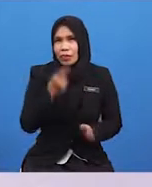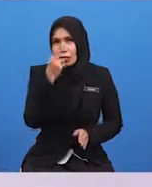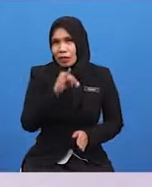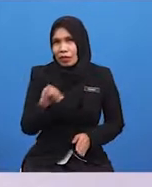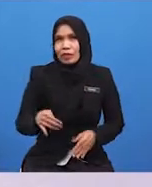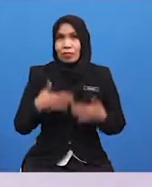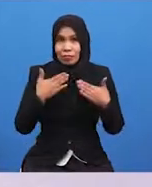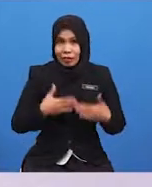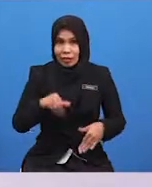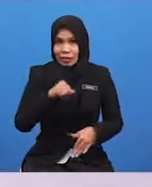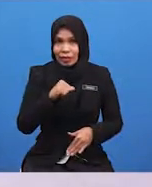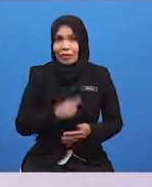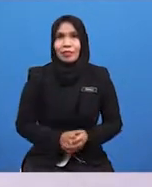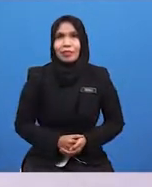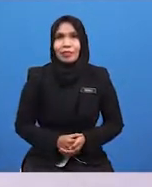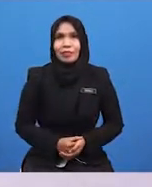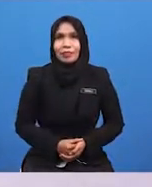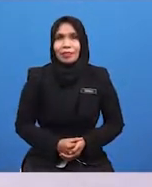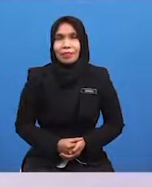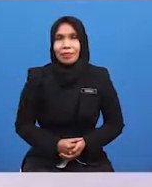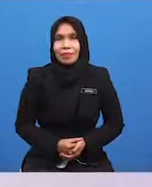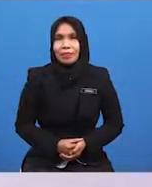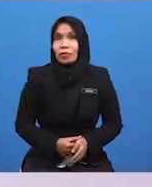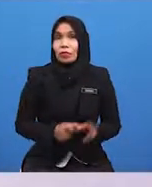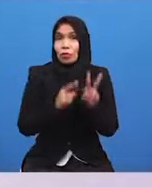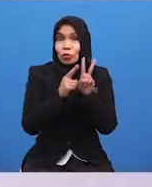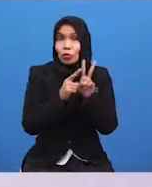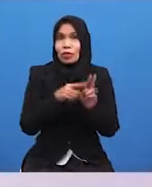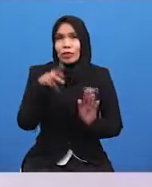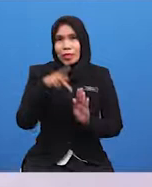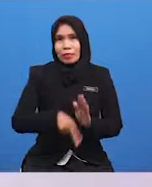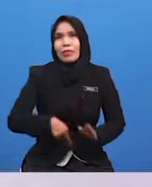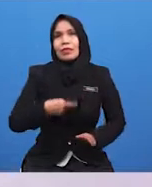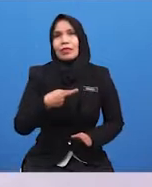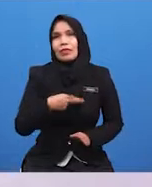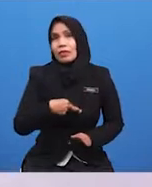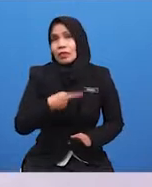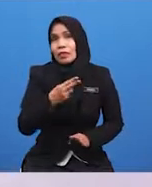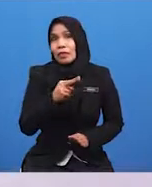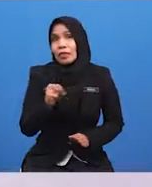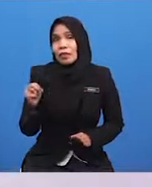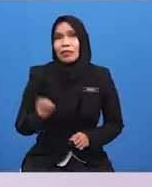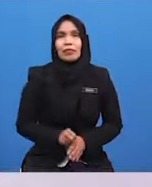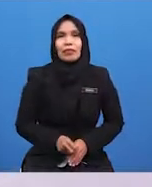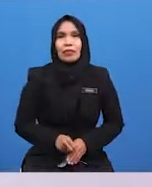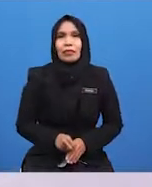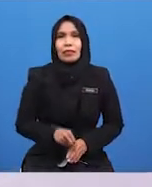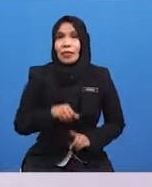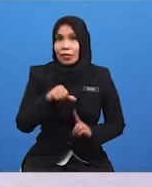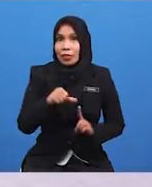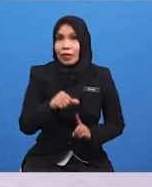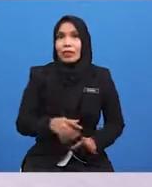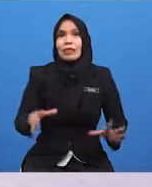keempat datakan dulu perasaan apabila dapat menghormati diri